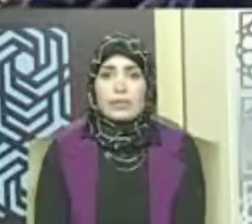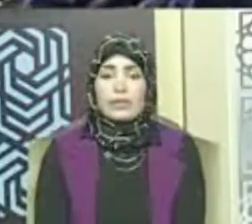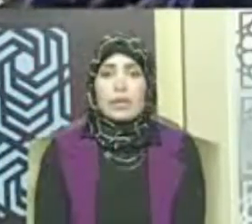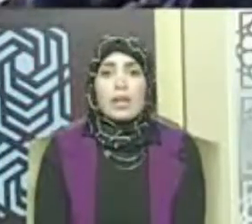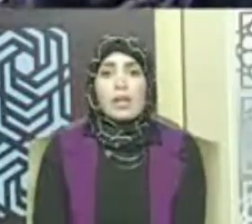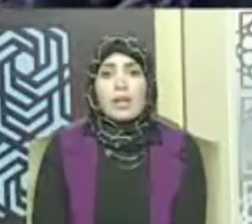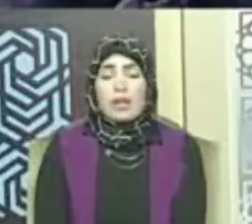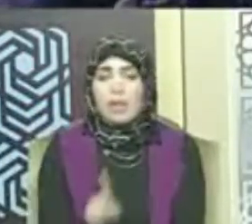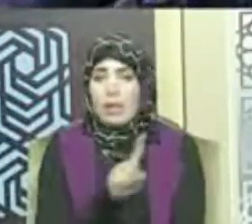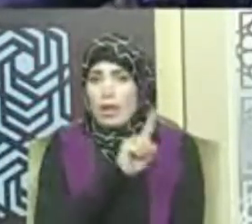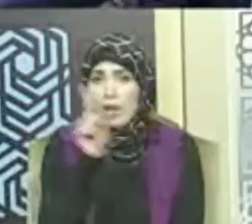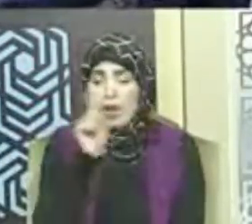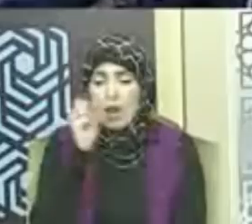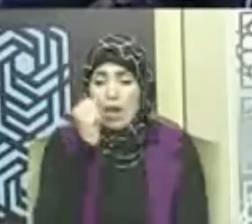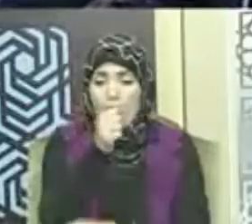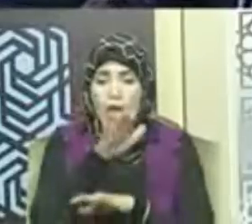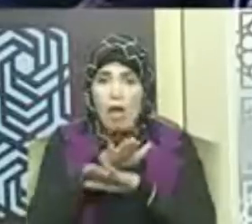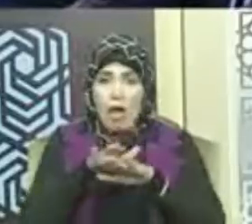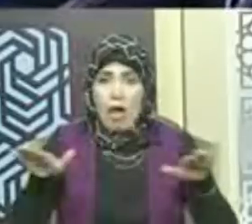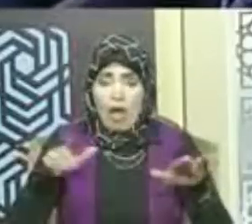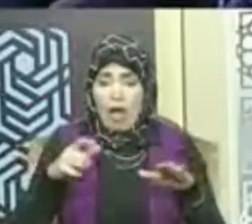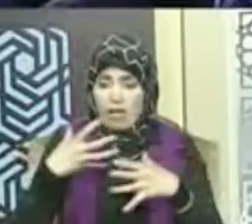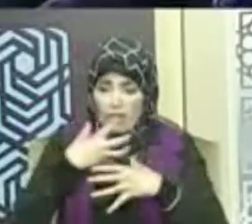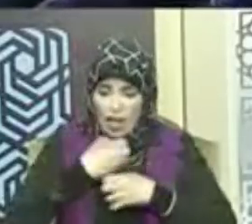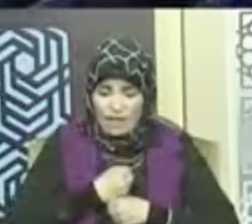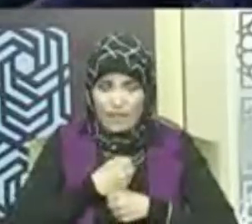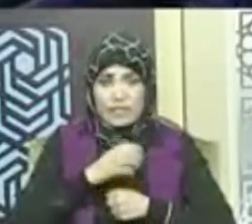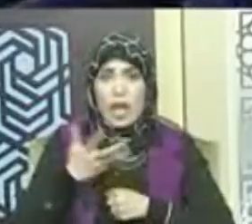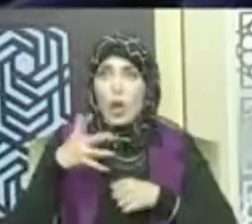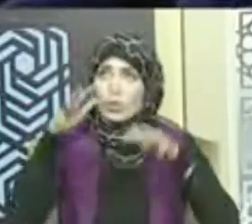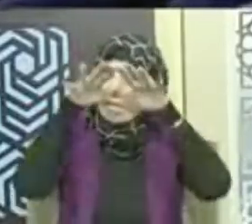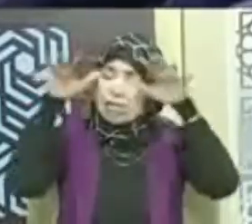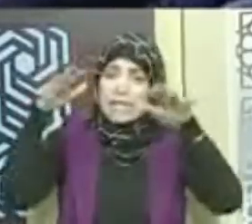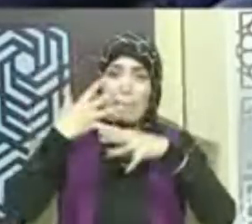فلا أرض تقيك ولا سماء،